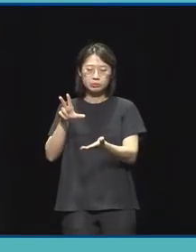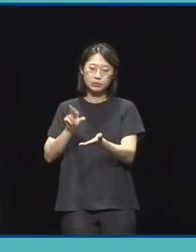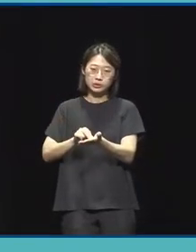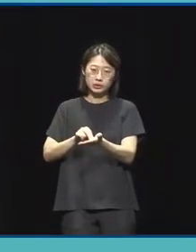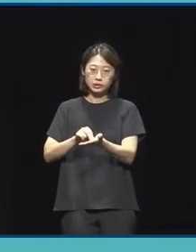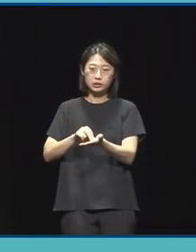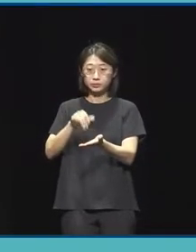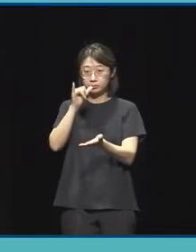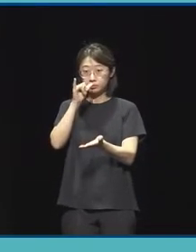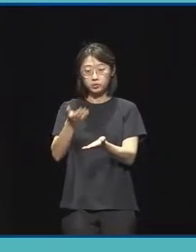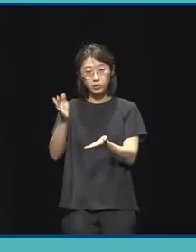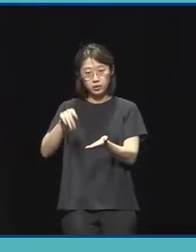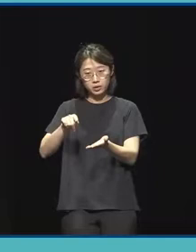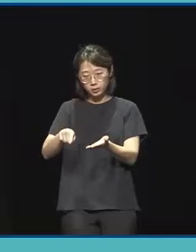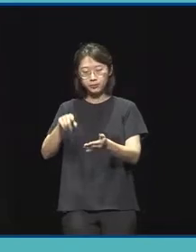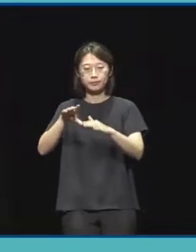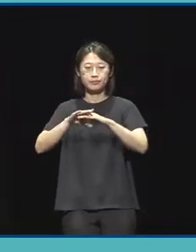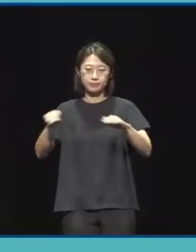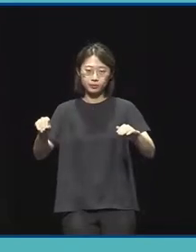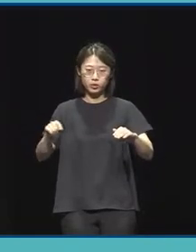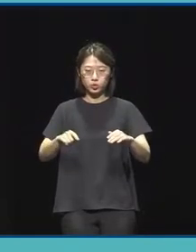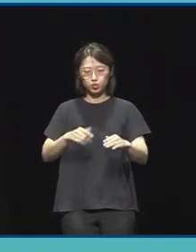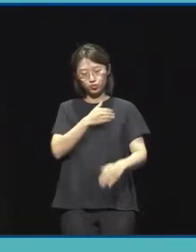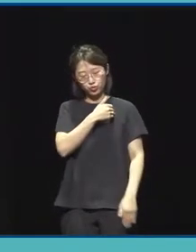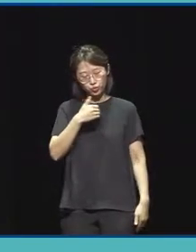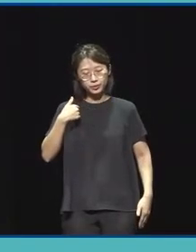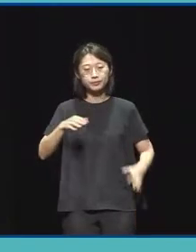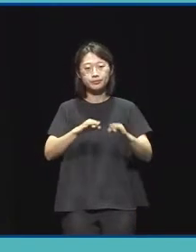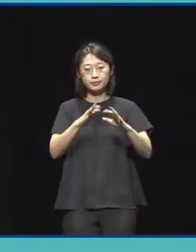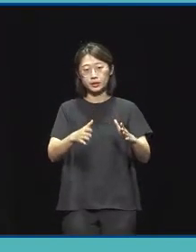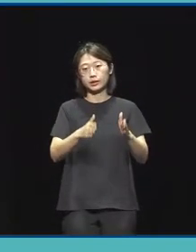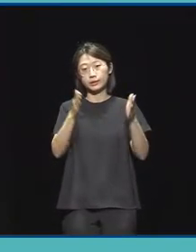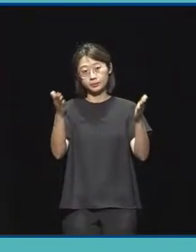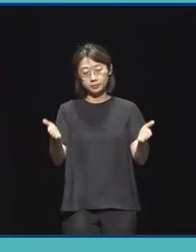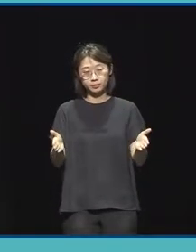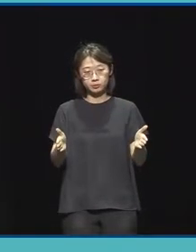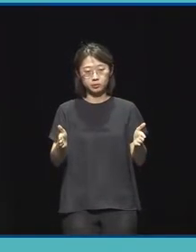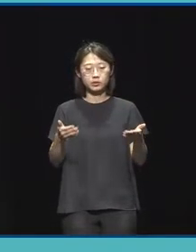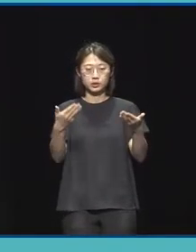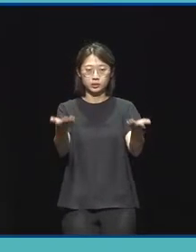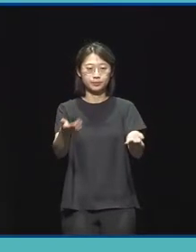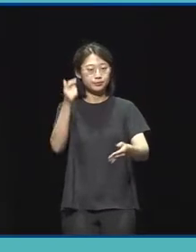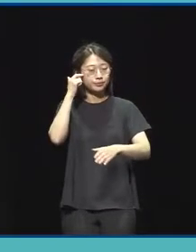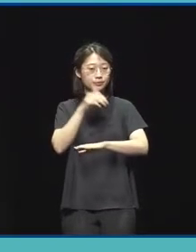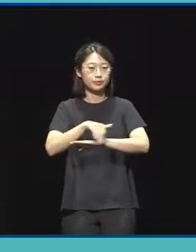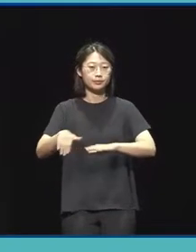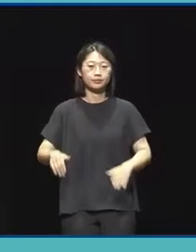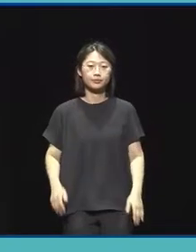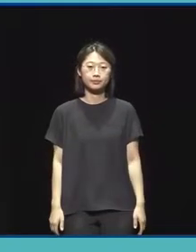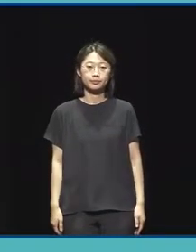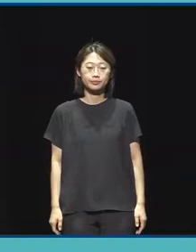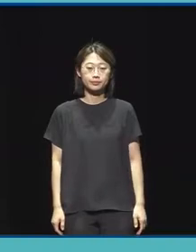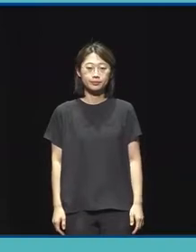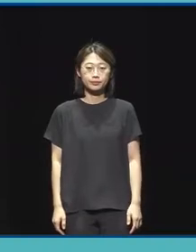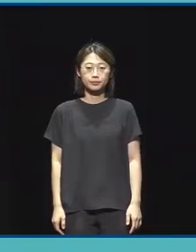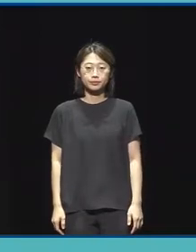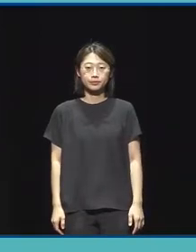있었습니다이 또한 해소에서 충분한 기간을 확보할 수 있도록 노력하겠습니다